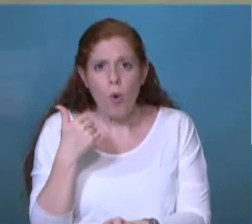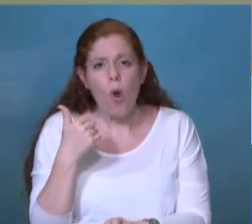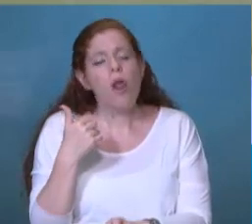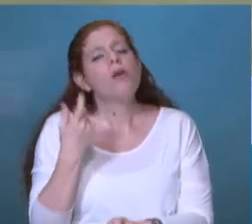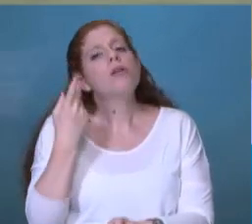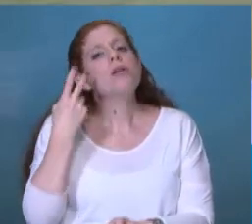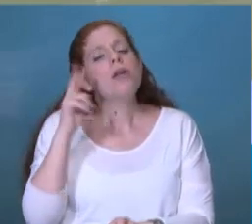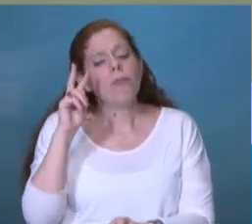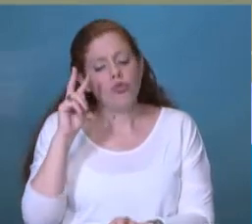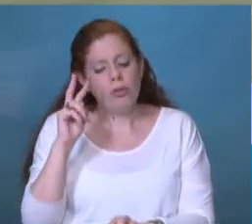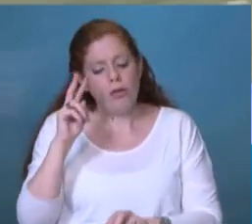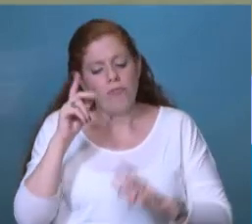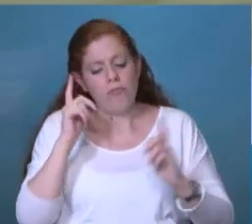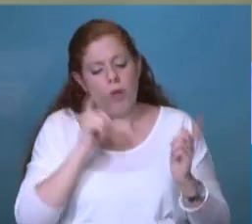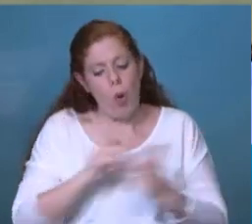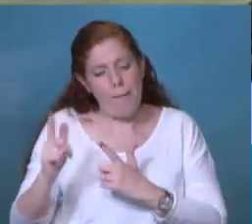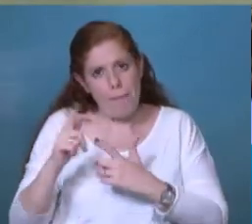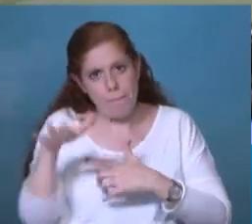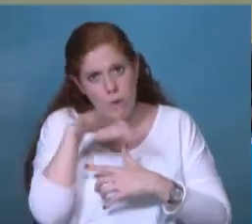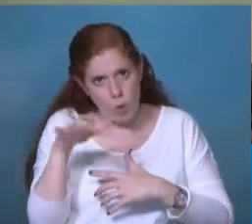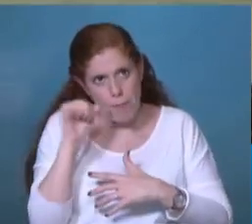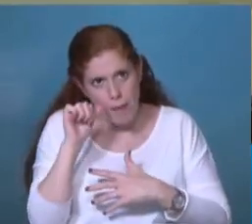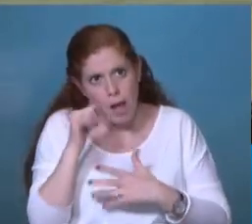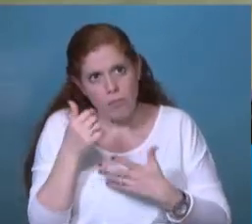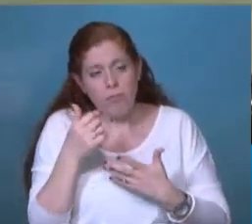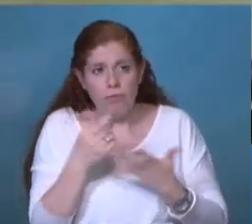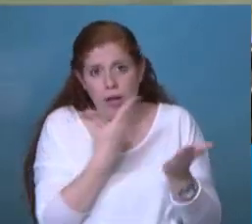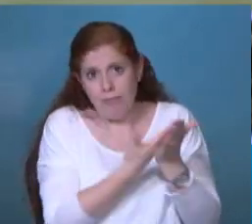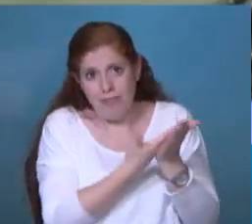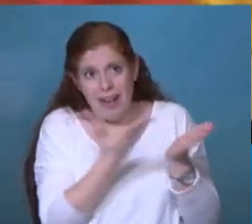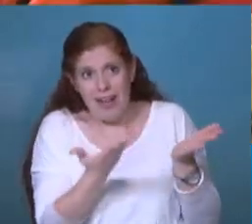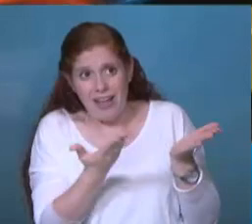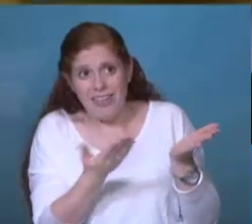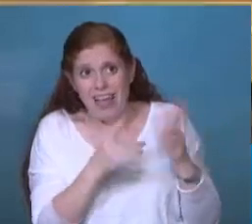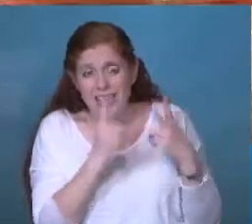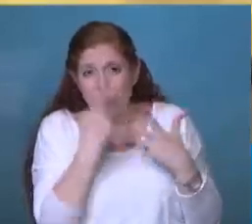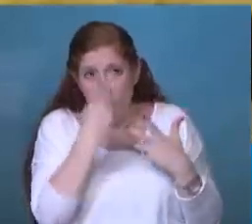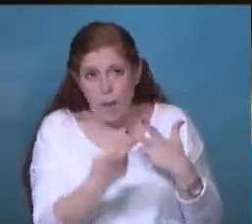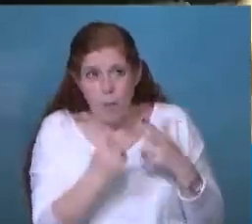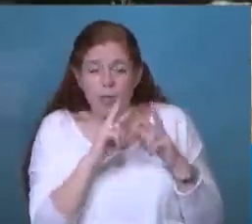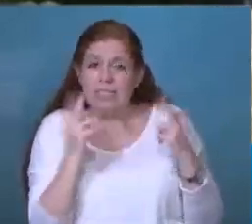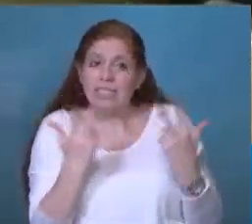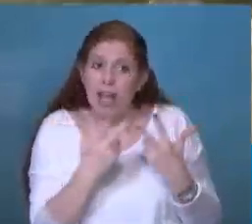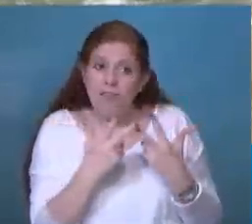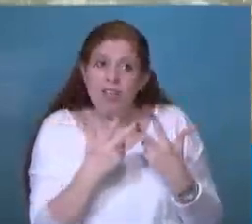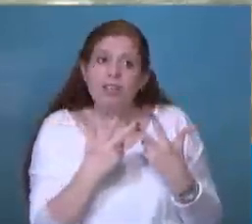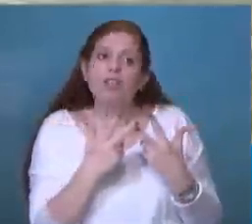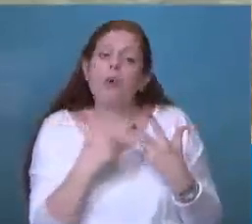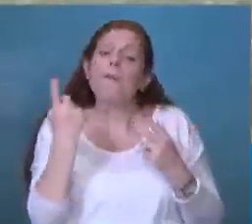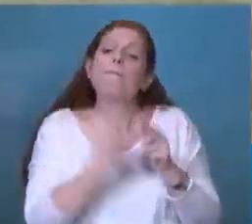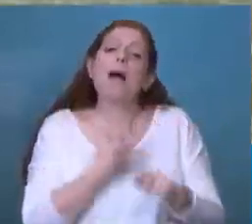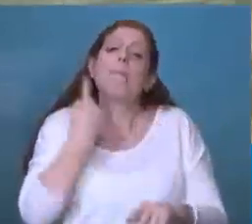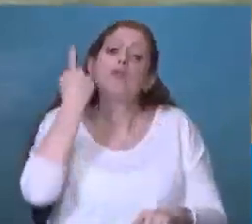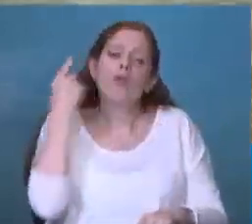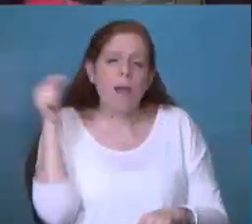שיותר לוחמי אש בתחום המים. ולראיה הצוות הזה שאנחנו רואים פה זה צוות שהוא פעם ראשונה מגיע